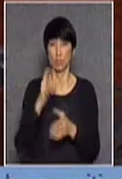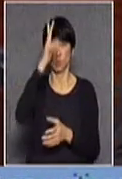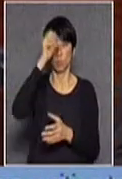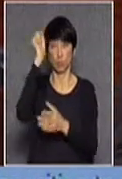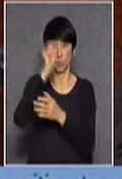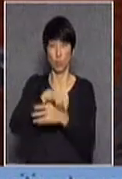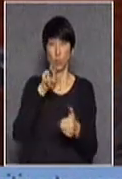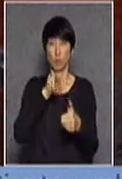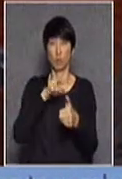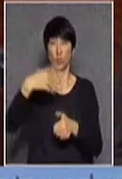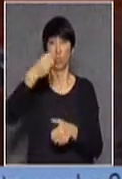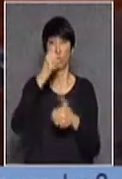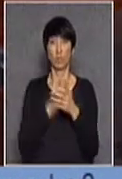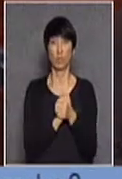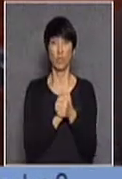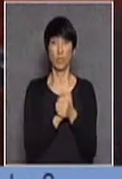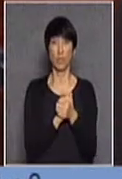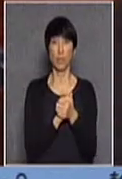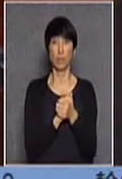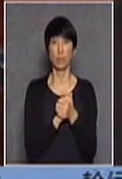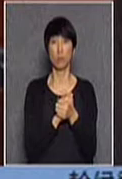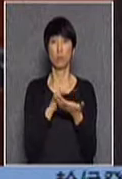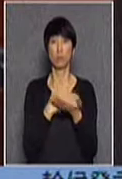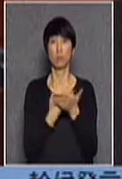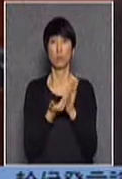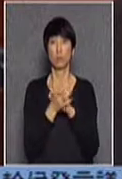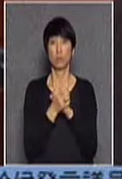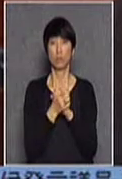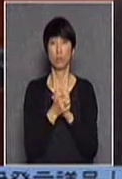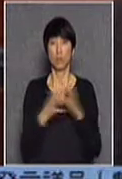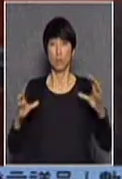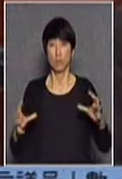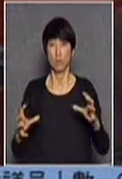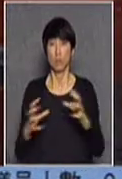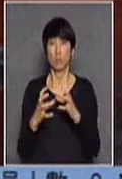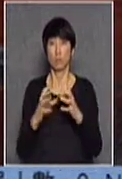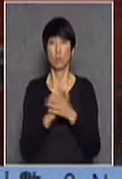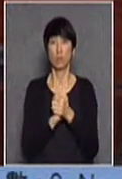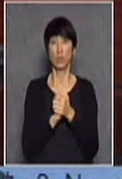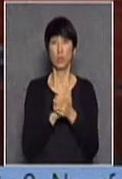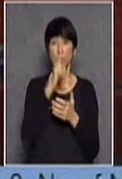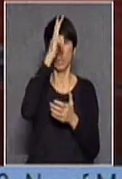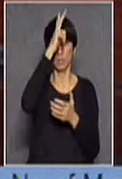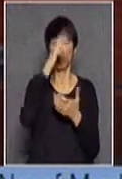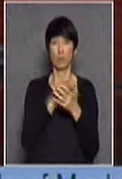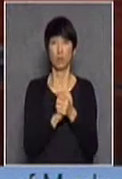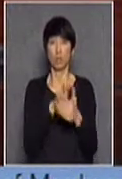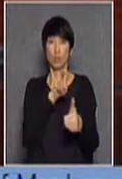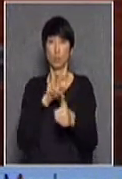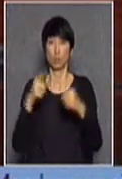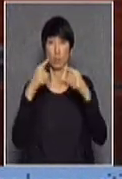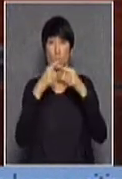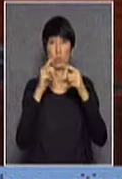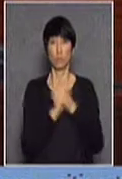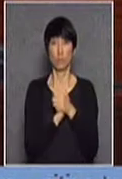題。咁就令到黃惠則堂作為集體官批嘅土地嘅擁有人或者管理人嘅角色